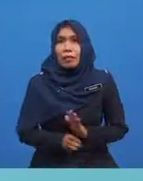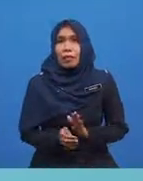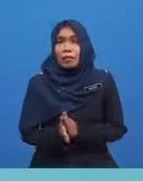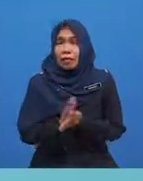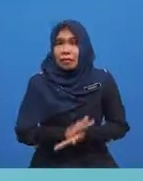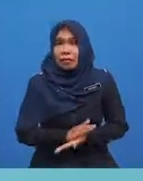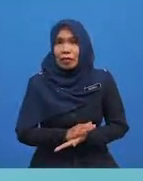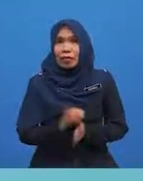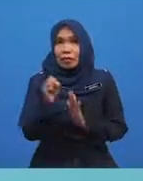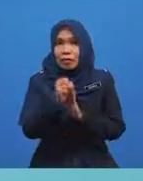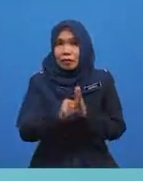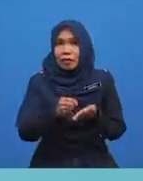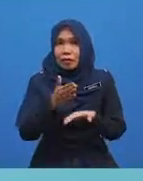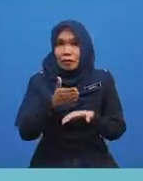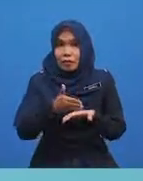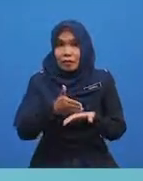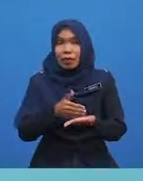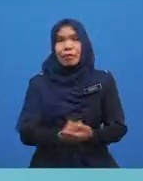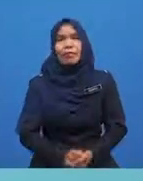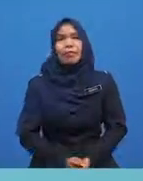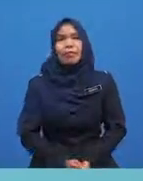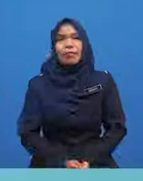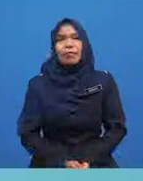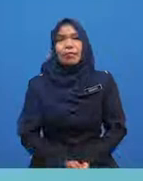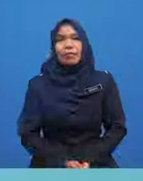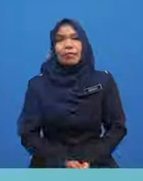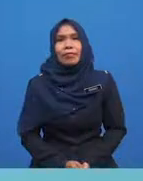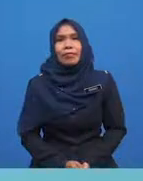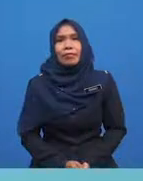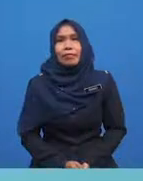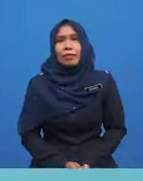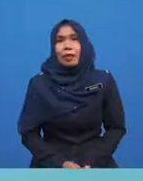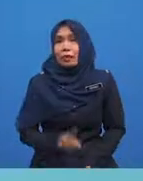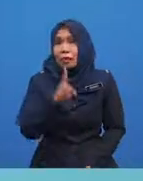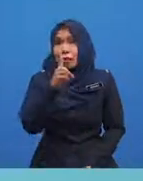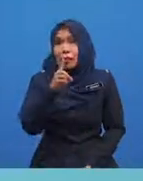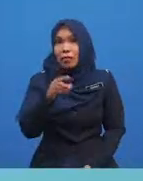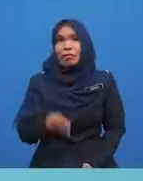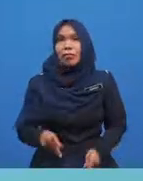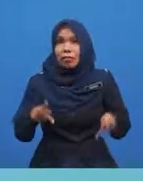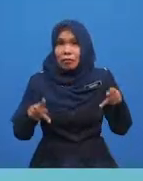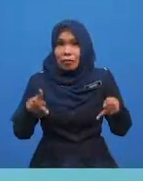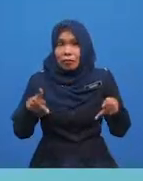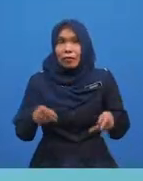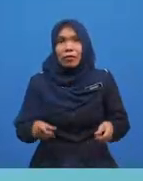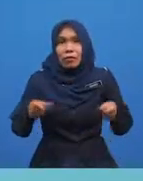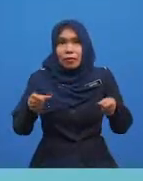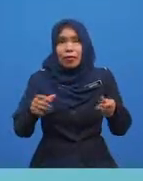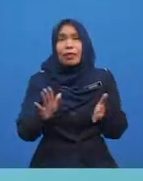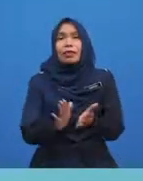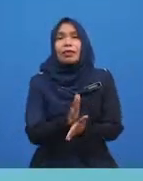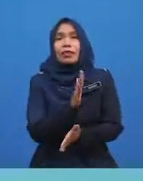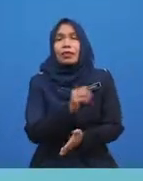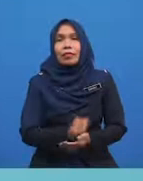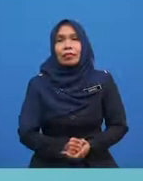separuh. Begitu juga sekeping pinggan kertas atau satu pinggan